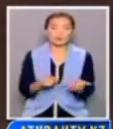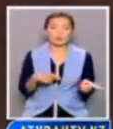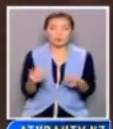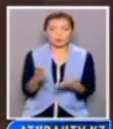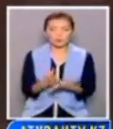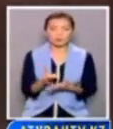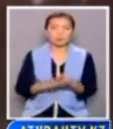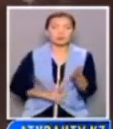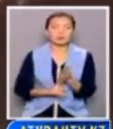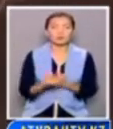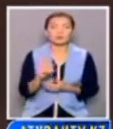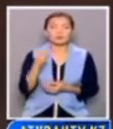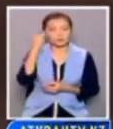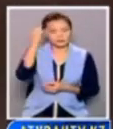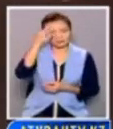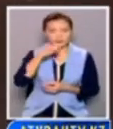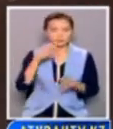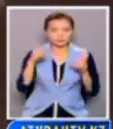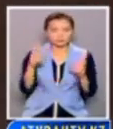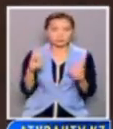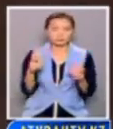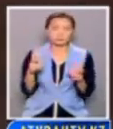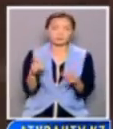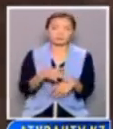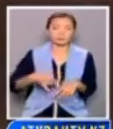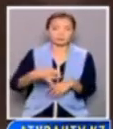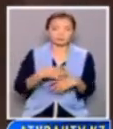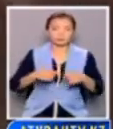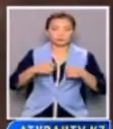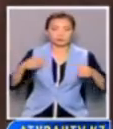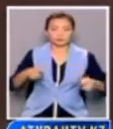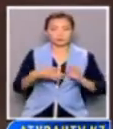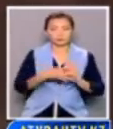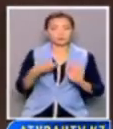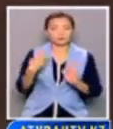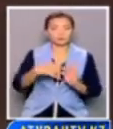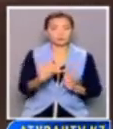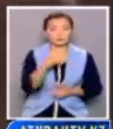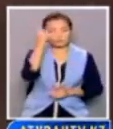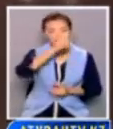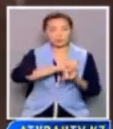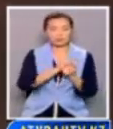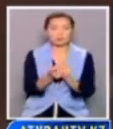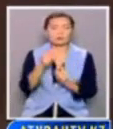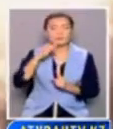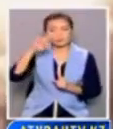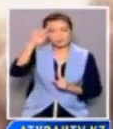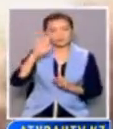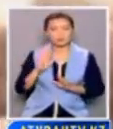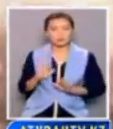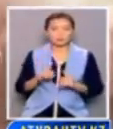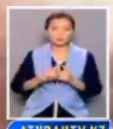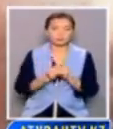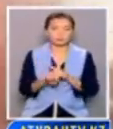көшірілді. Бастапқыда қырғыз қазақ деп аталған автономды республика атауы 1925 жылы қазақ болып